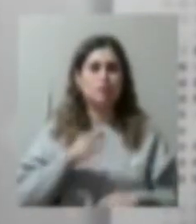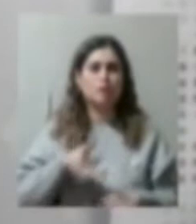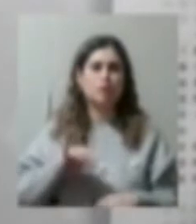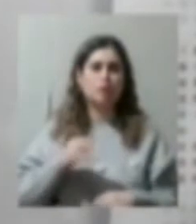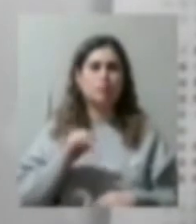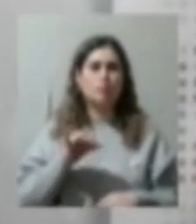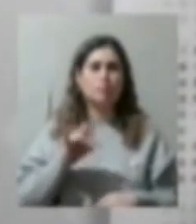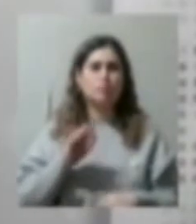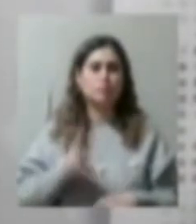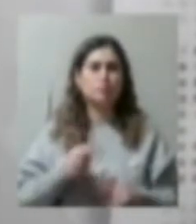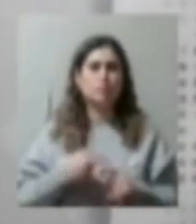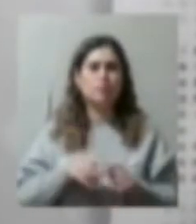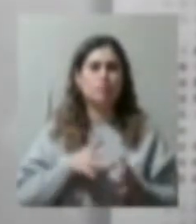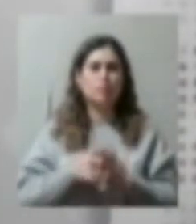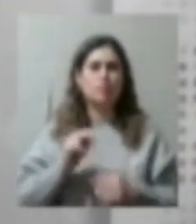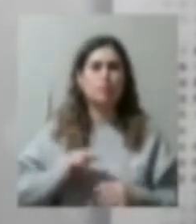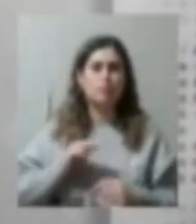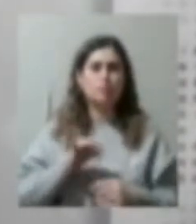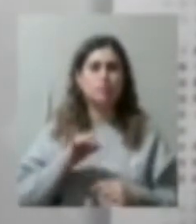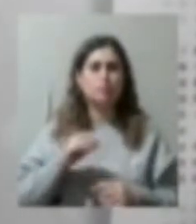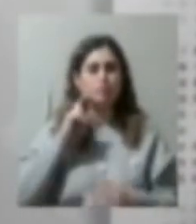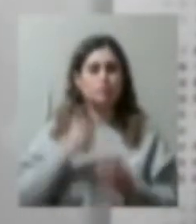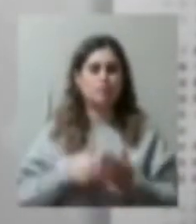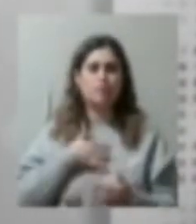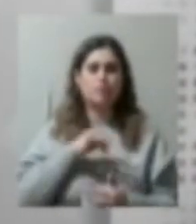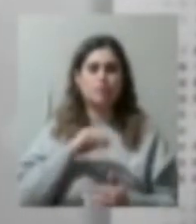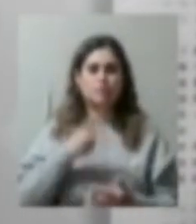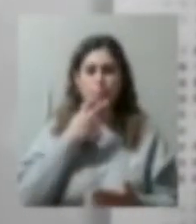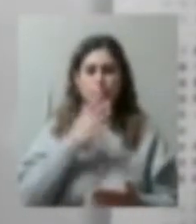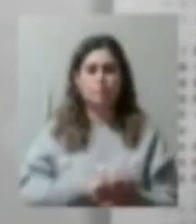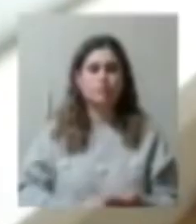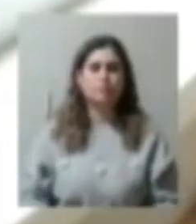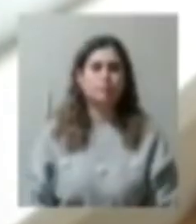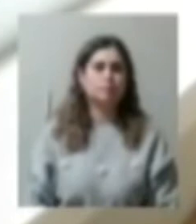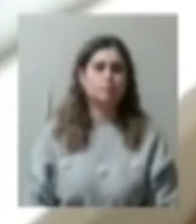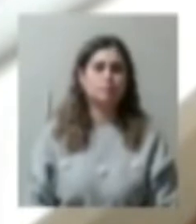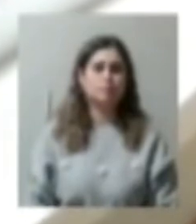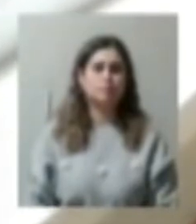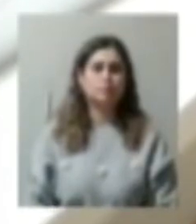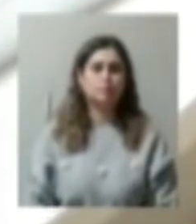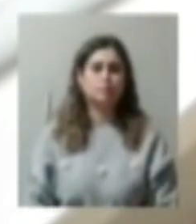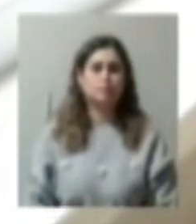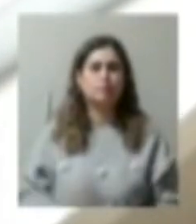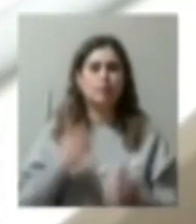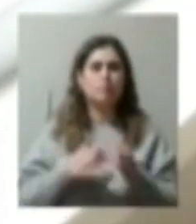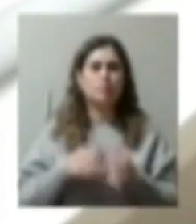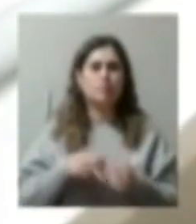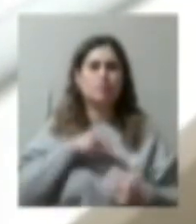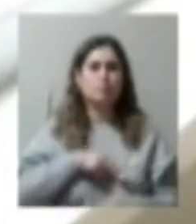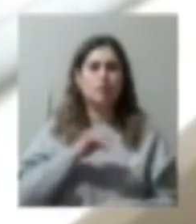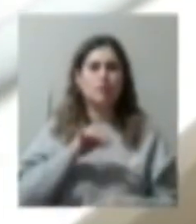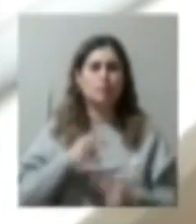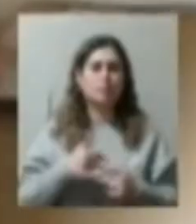Прокопчук. Як це вплине на роботу установи, дізнавалась наша Наталка Тимофієва. У Херсонському трудовому архіві